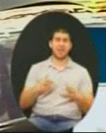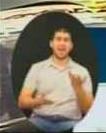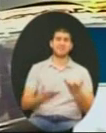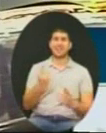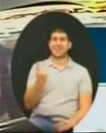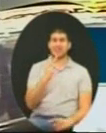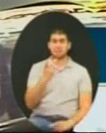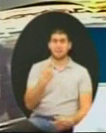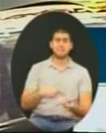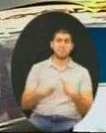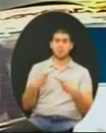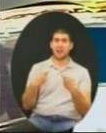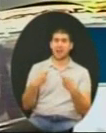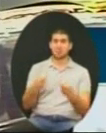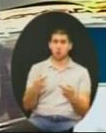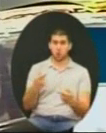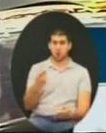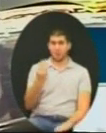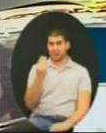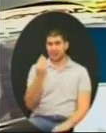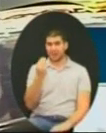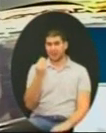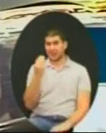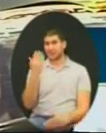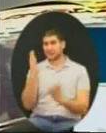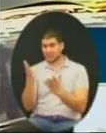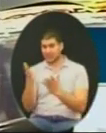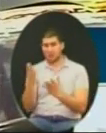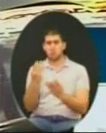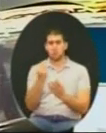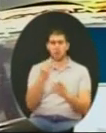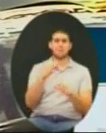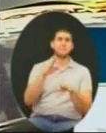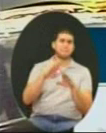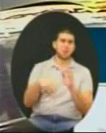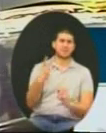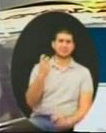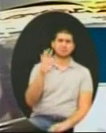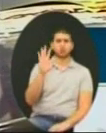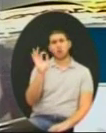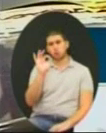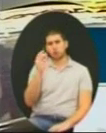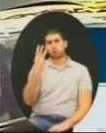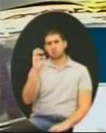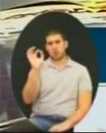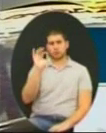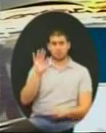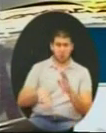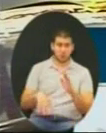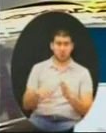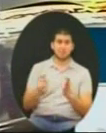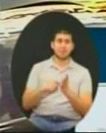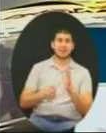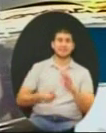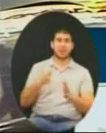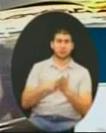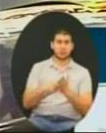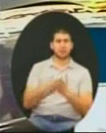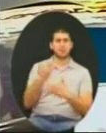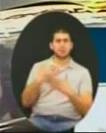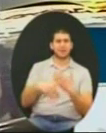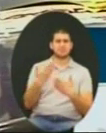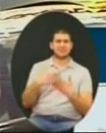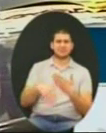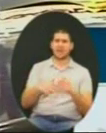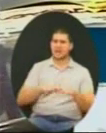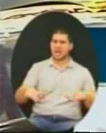היחיד הוא רק זה שבמקום למכור את זה במחיר X, הם מוכרים אותו במחיר X פחות 25%, 30%, מאחר ושר האוצר החליט שהוא מפסיק לספסר